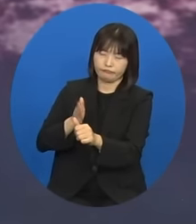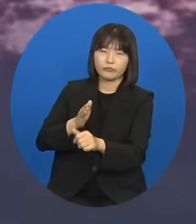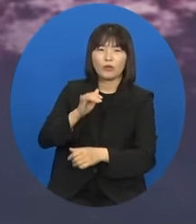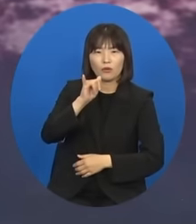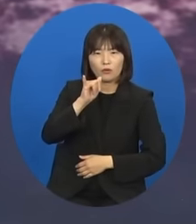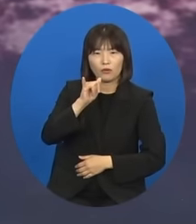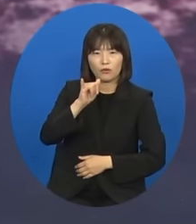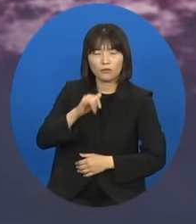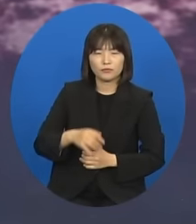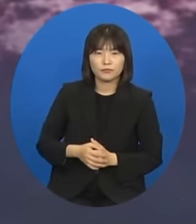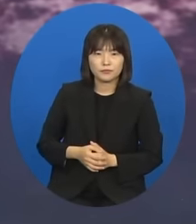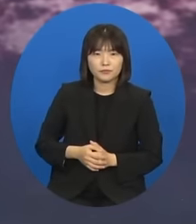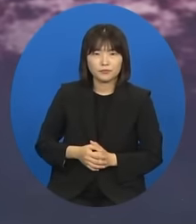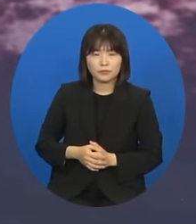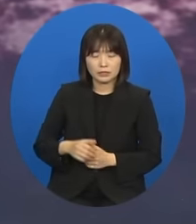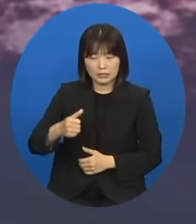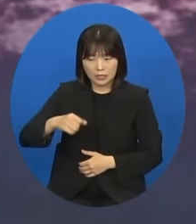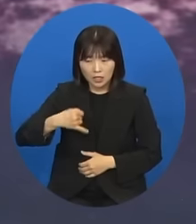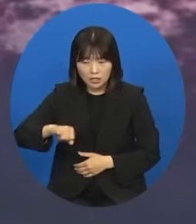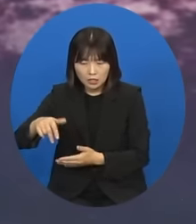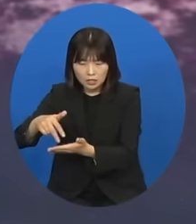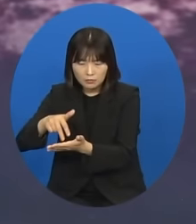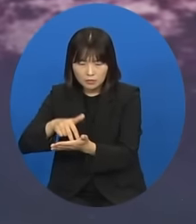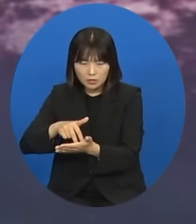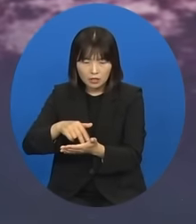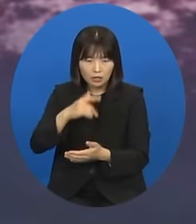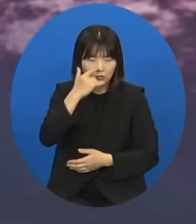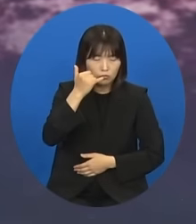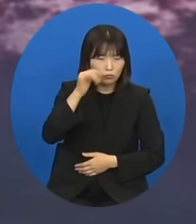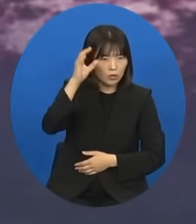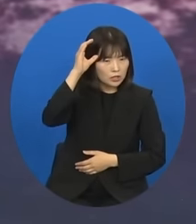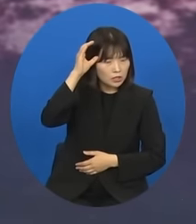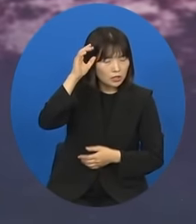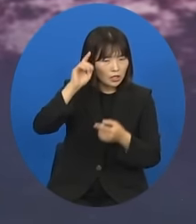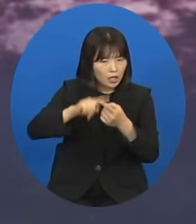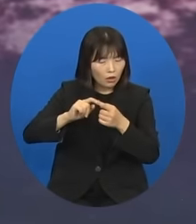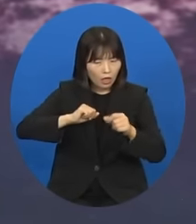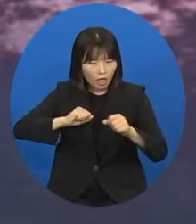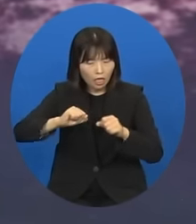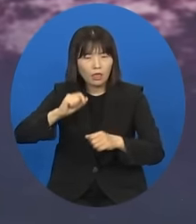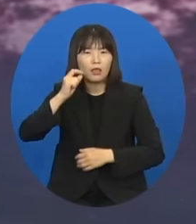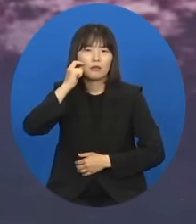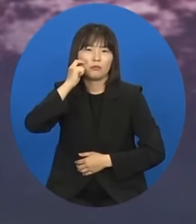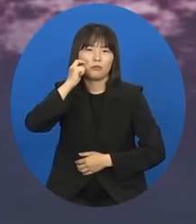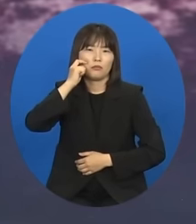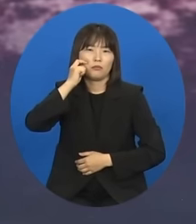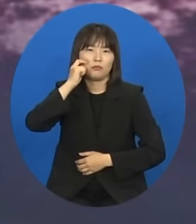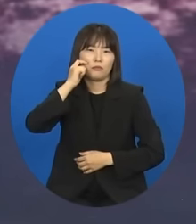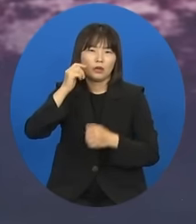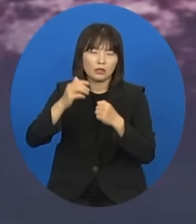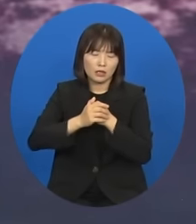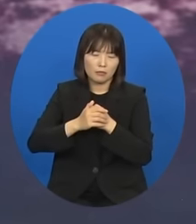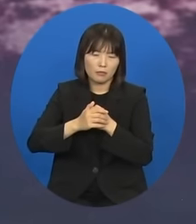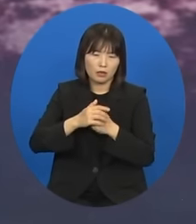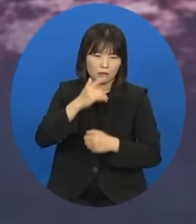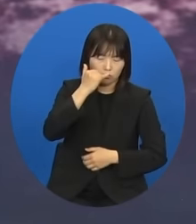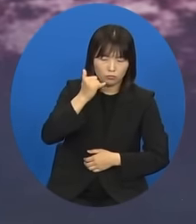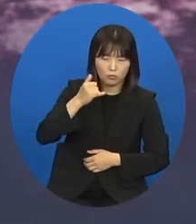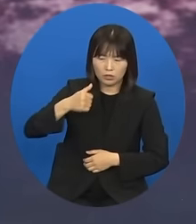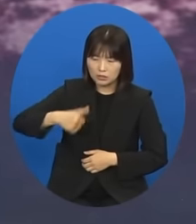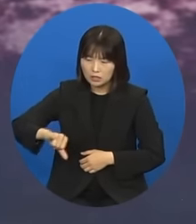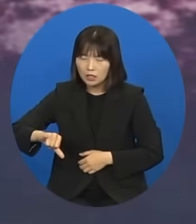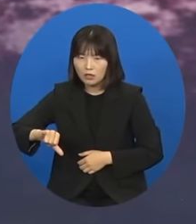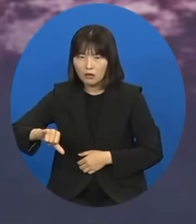자녀들은 그 부모의 기대에 못 미칩니다 그 자꾸 거기에서 갈등이 일어나고 또한 심하면 다툼이